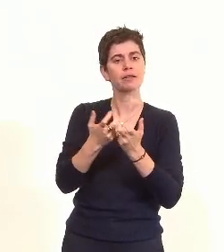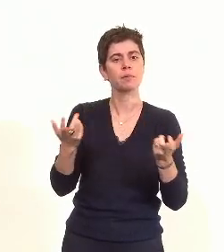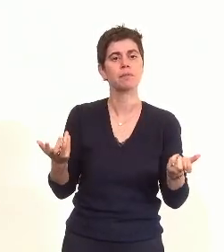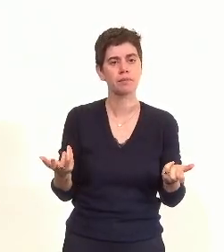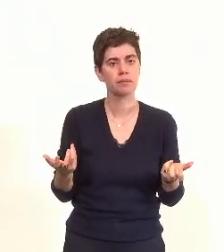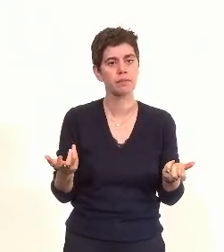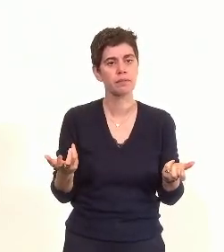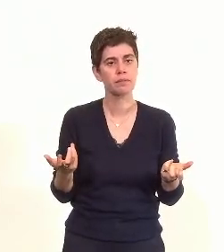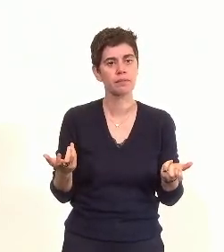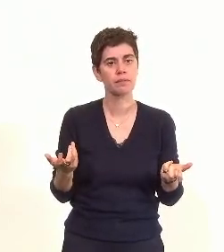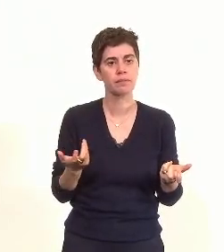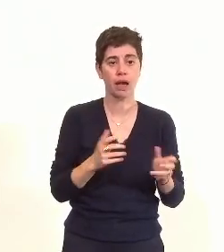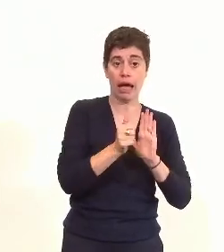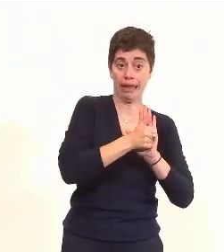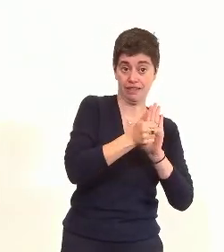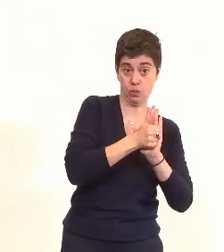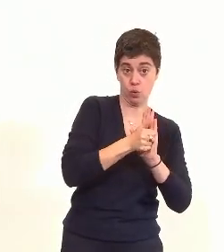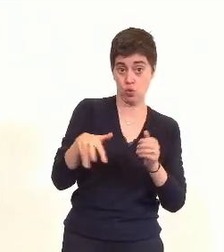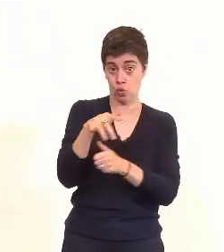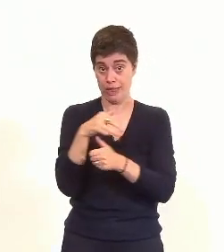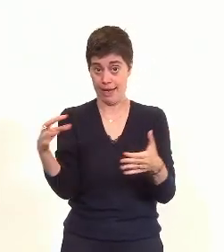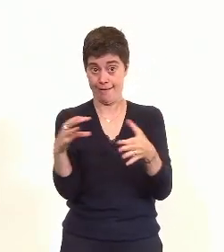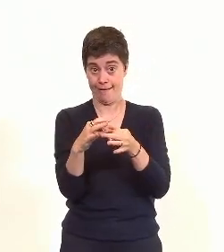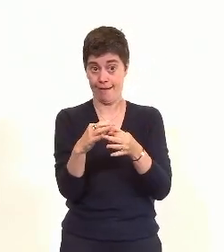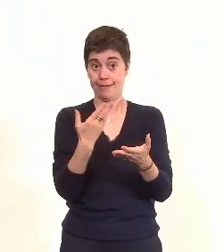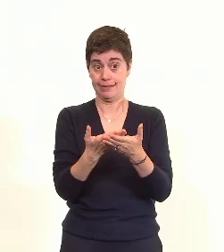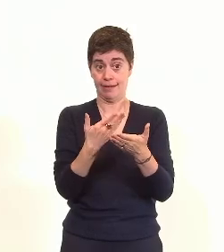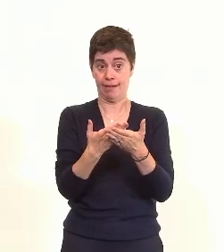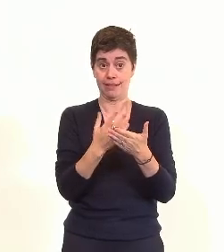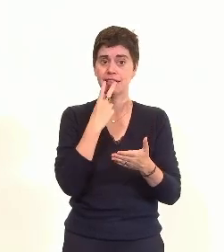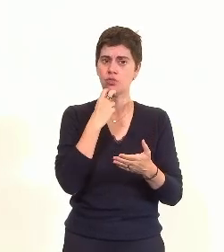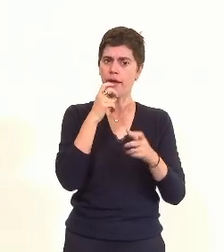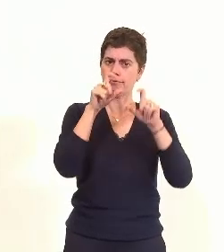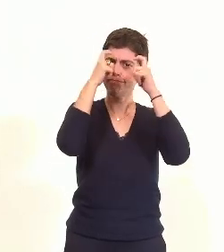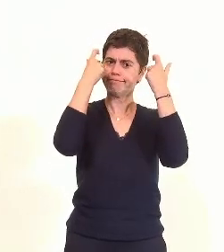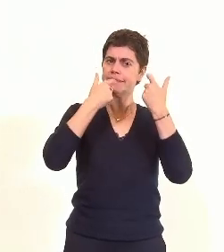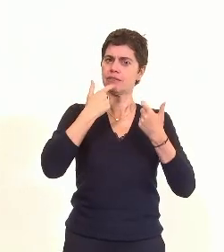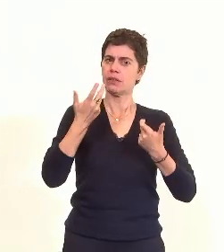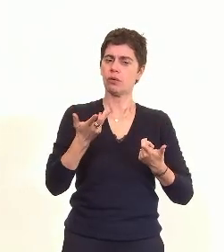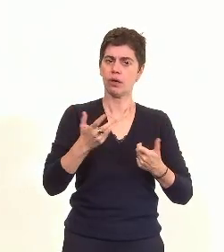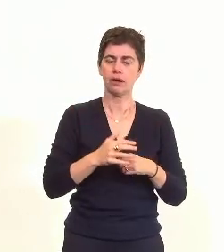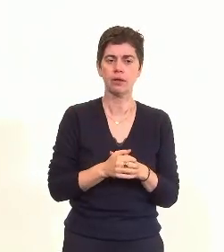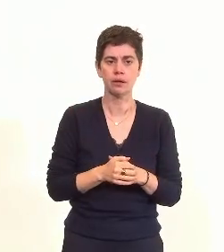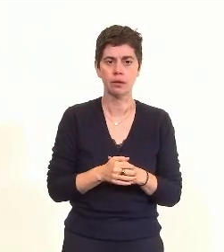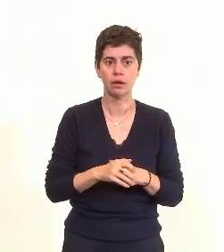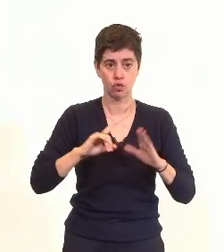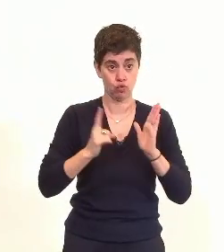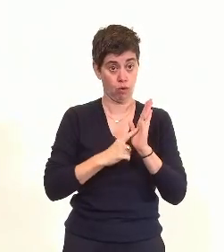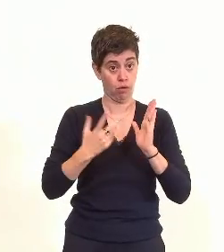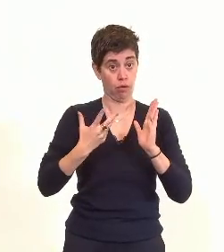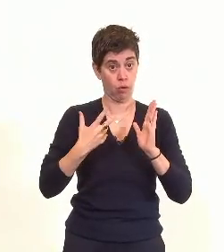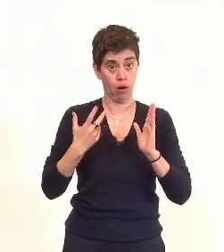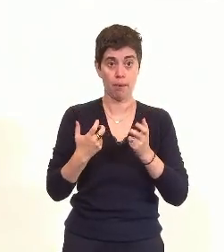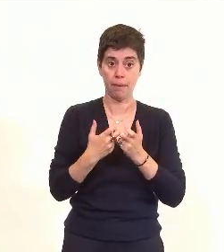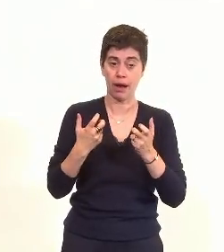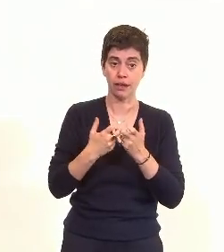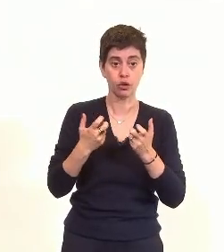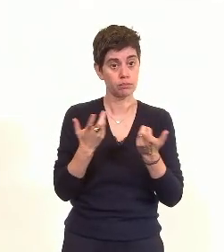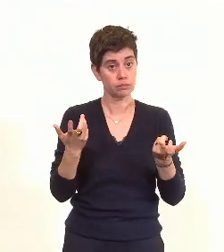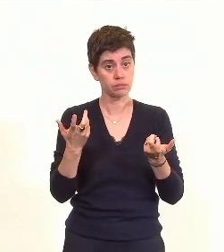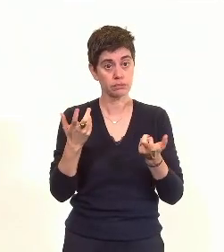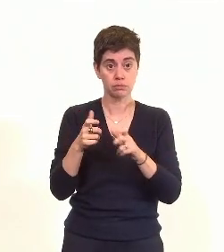le lien entre l'individu et la société. Être citoyen, c'est aussi avoir le droit de prendre part aux ressources et aux instances de